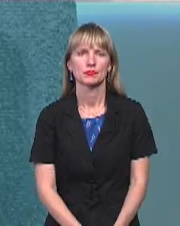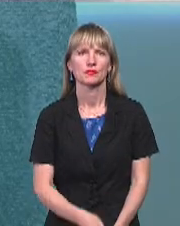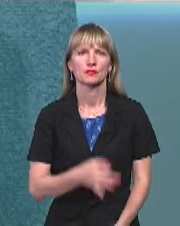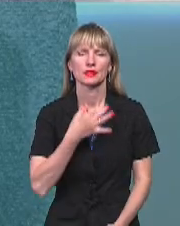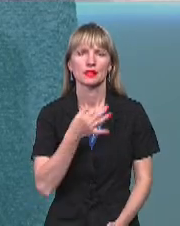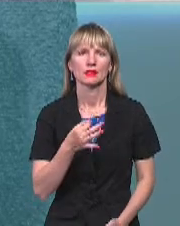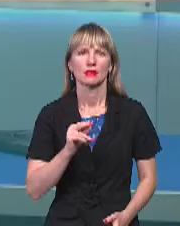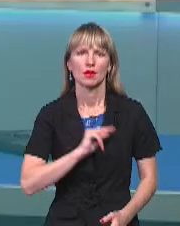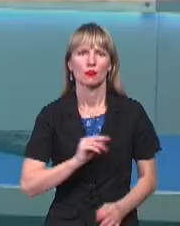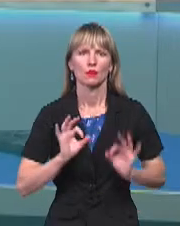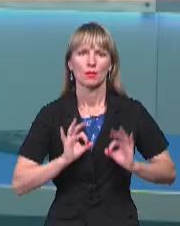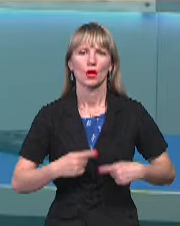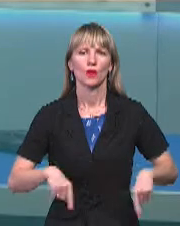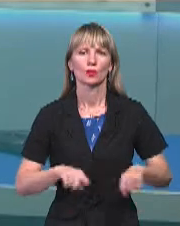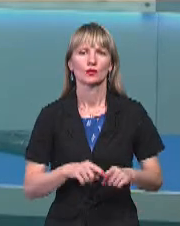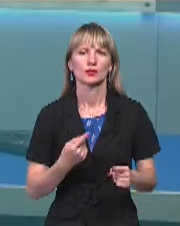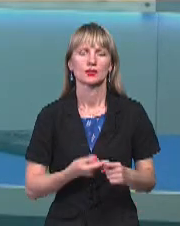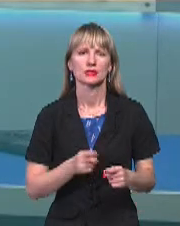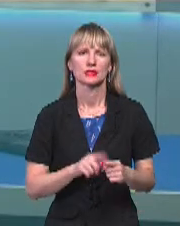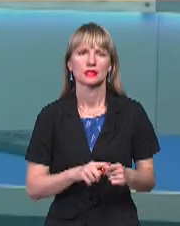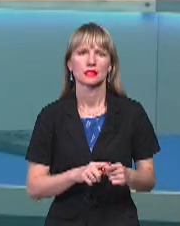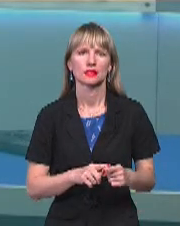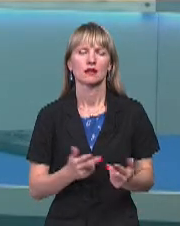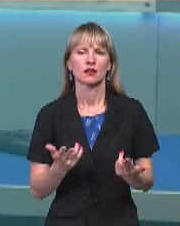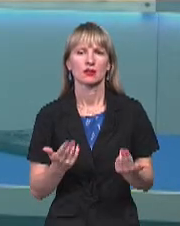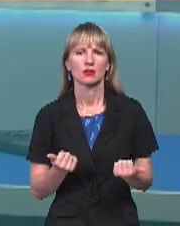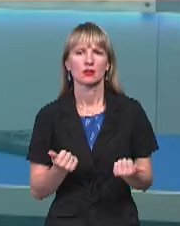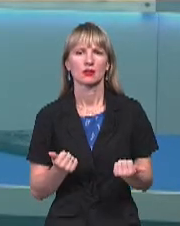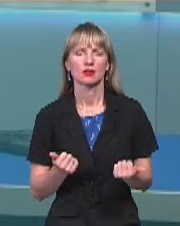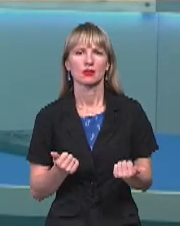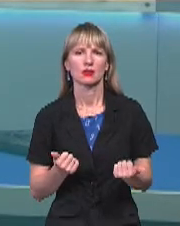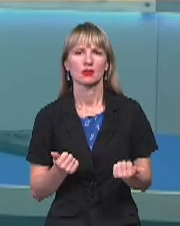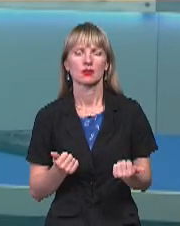прокоментувати дії прокуратури, це, ну, звичайно, що це